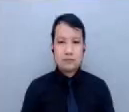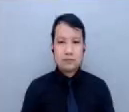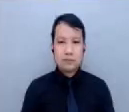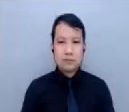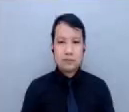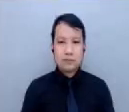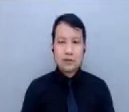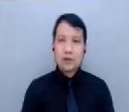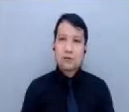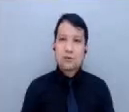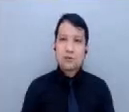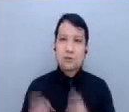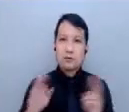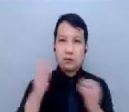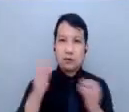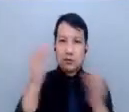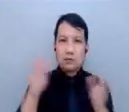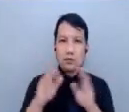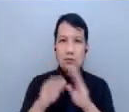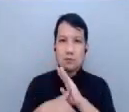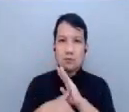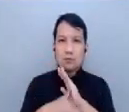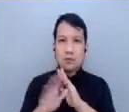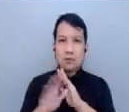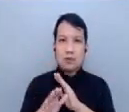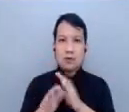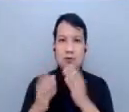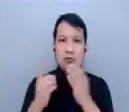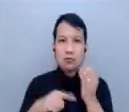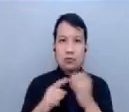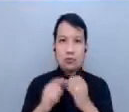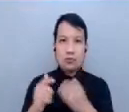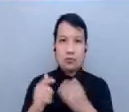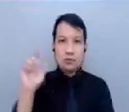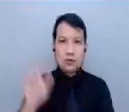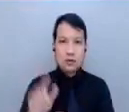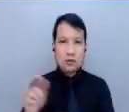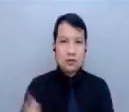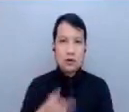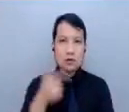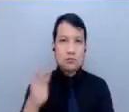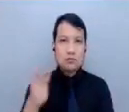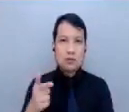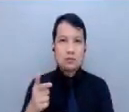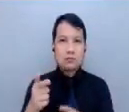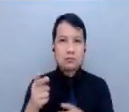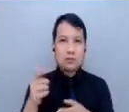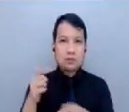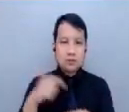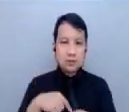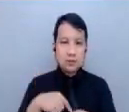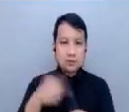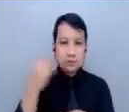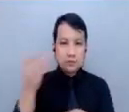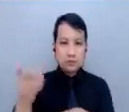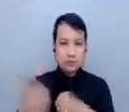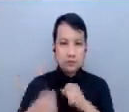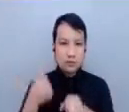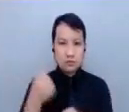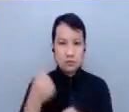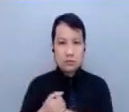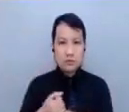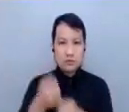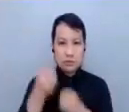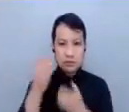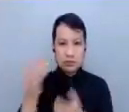Nagtakda naman ang COMELEC o Commission on Elections ng bawang oras ng pagboto para sa susunod na taon. Sa pagdilig ng Kamara, sinabi